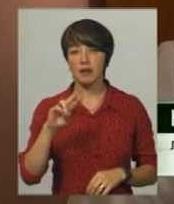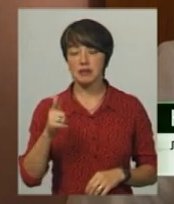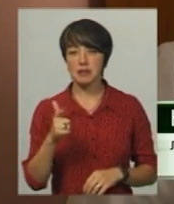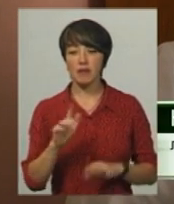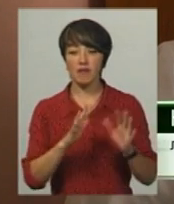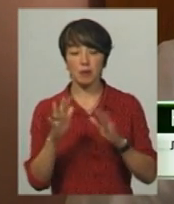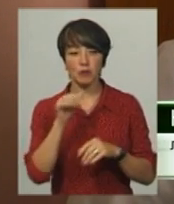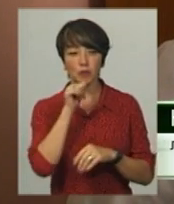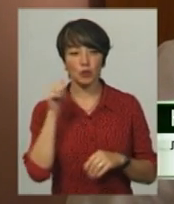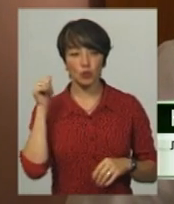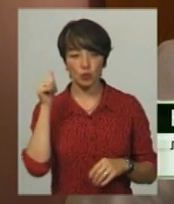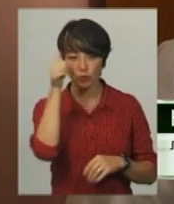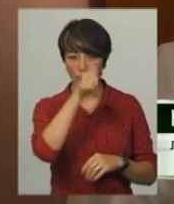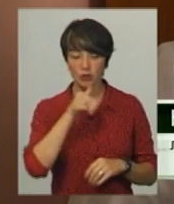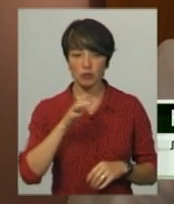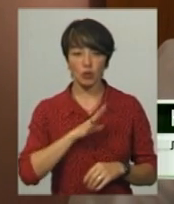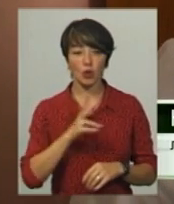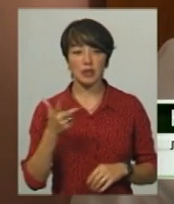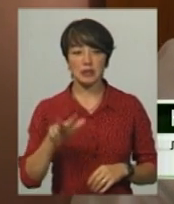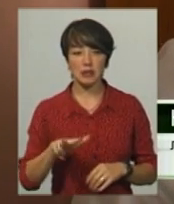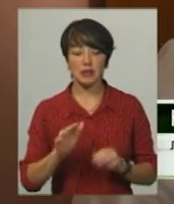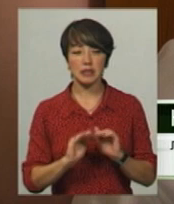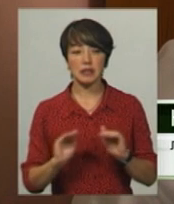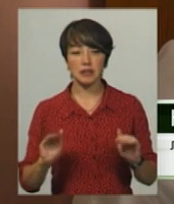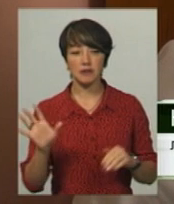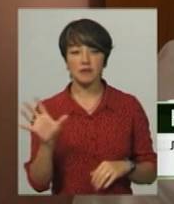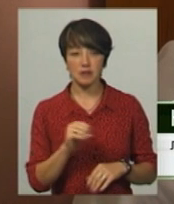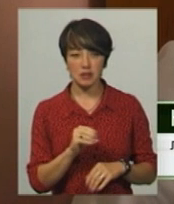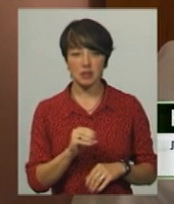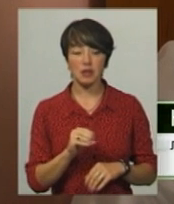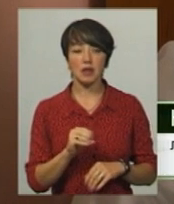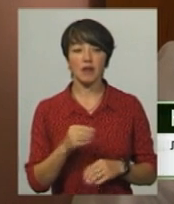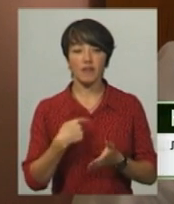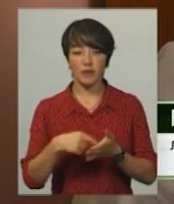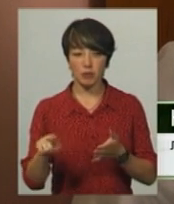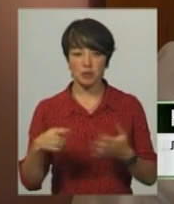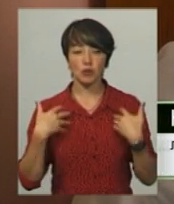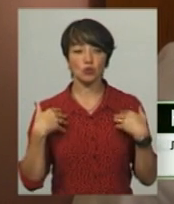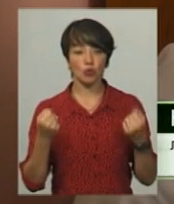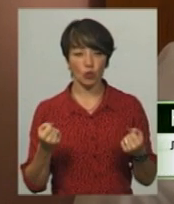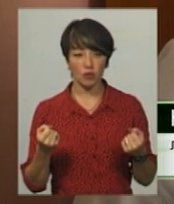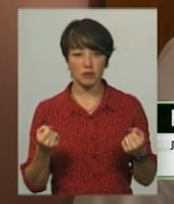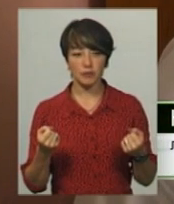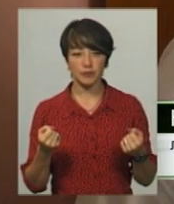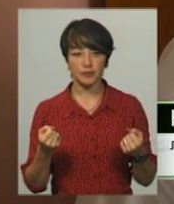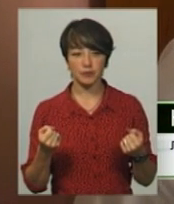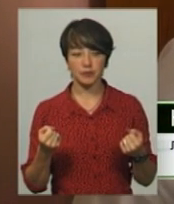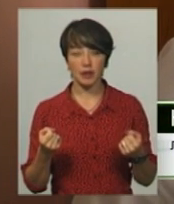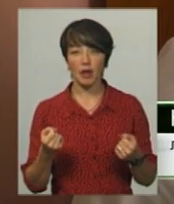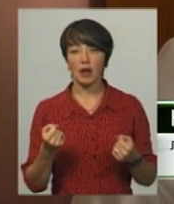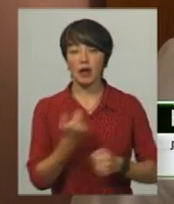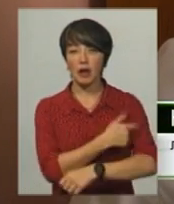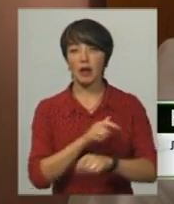які були в минулому, 3. У нас діти всі вийшли з лікарні здорові,